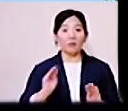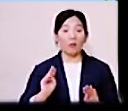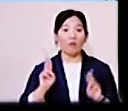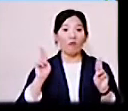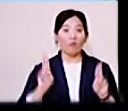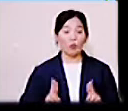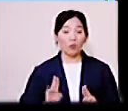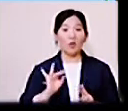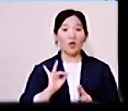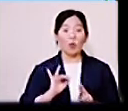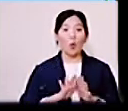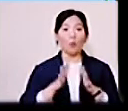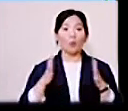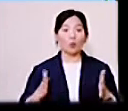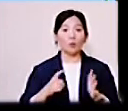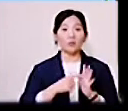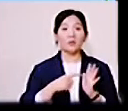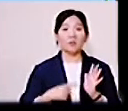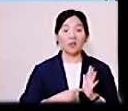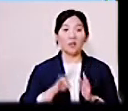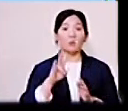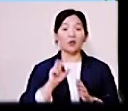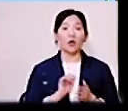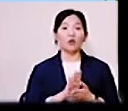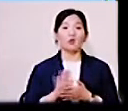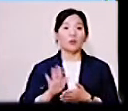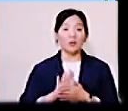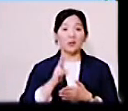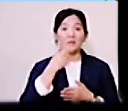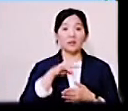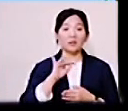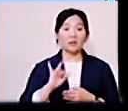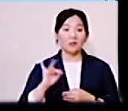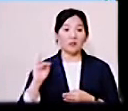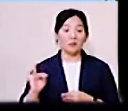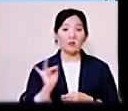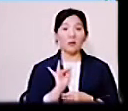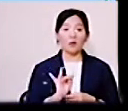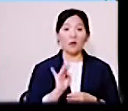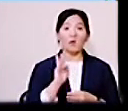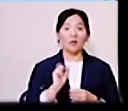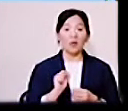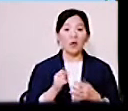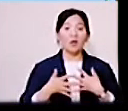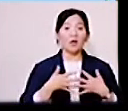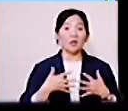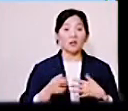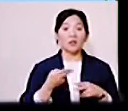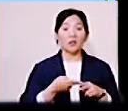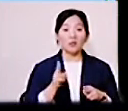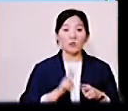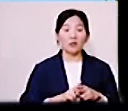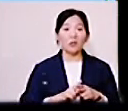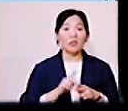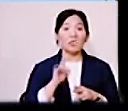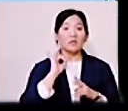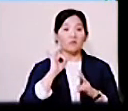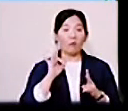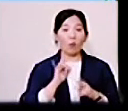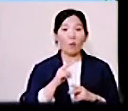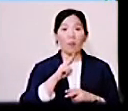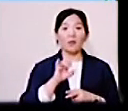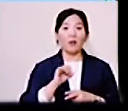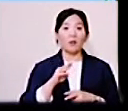формулу. Объем делим на частоту дискретизации и на разрядность звуковой платы. У